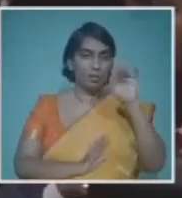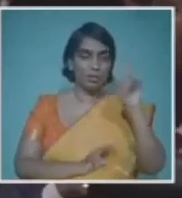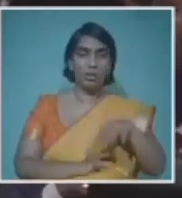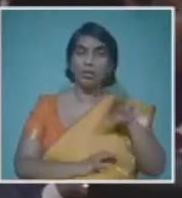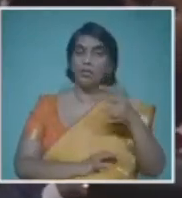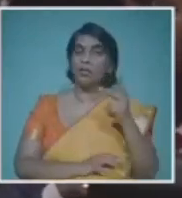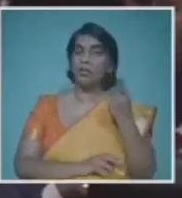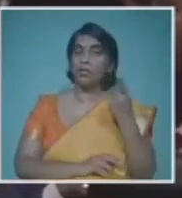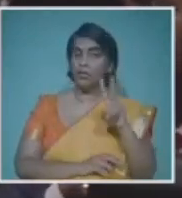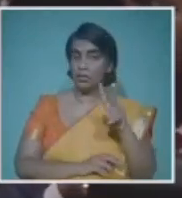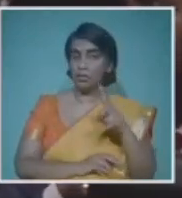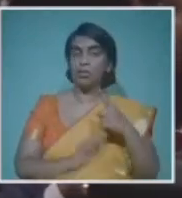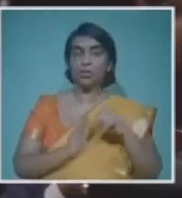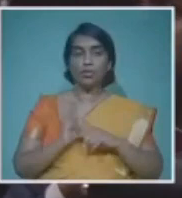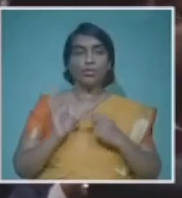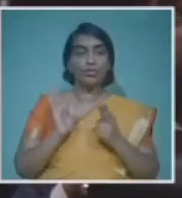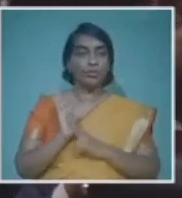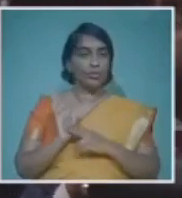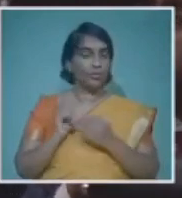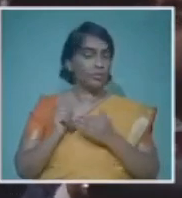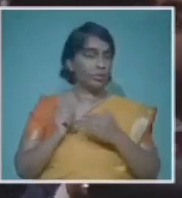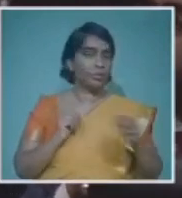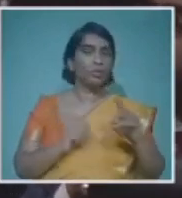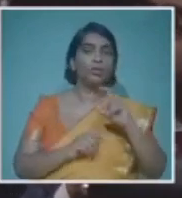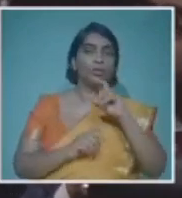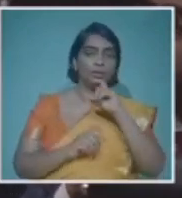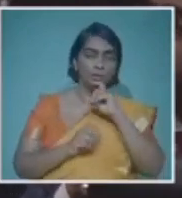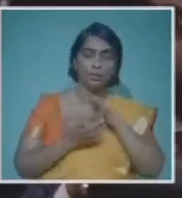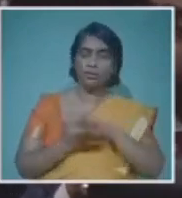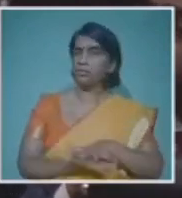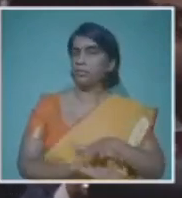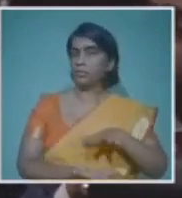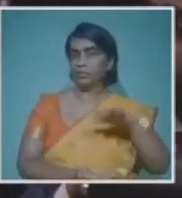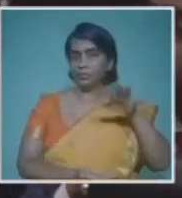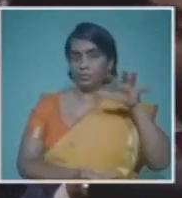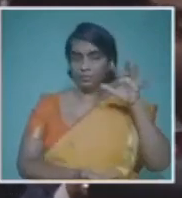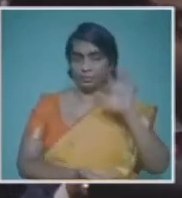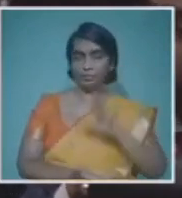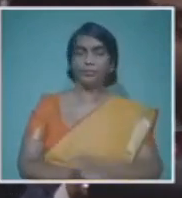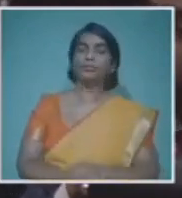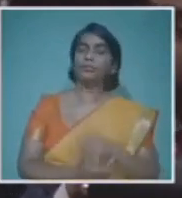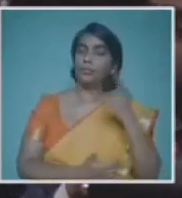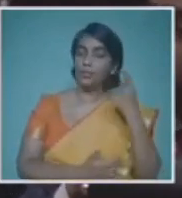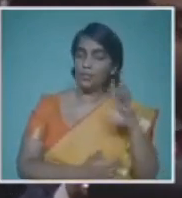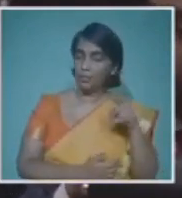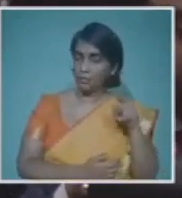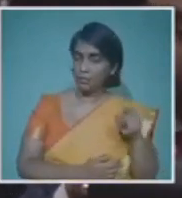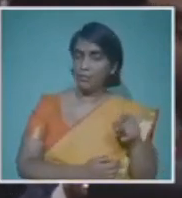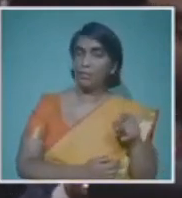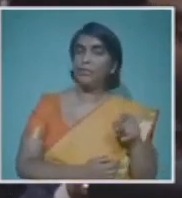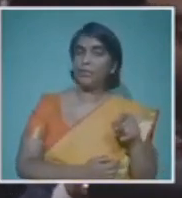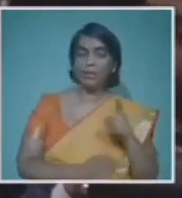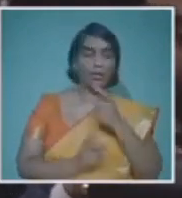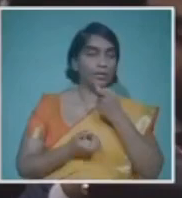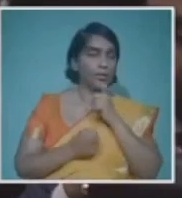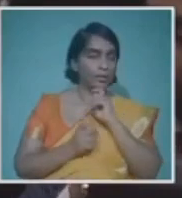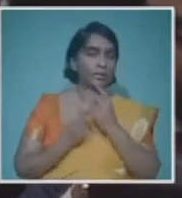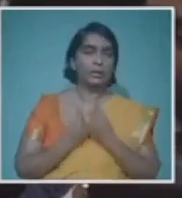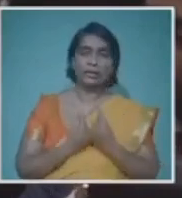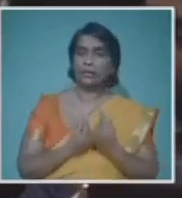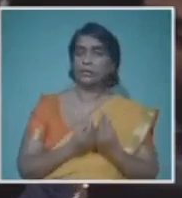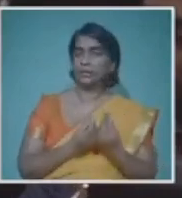1,94,912ක් මේ ජූනි මාසයේ වෙනකොට අධිකරණවල ගොඩ ගැසීමෙන් පැවතුණා. නිසා මෙම නඩු